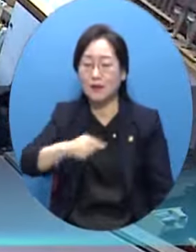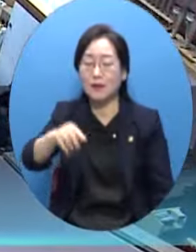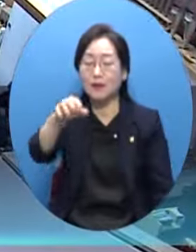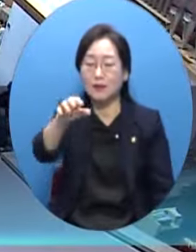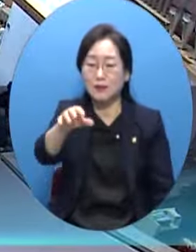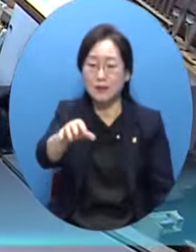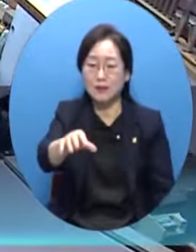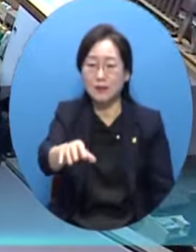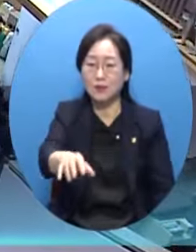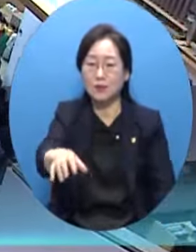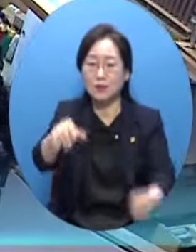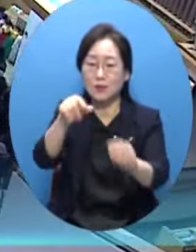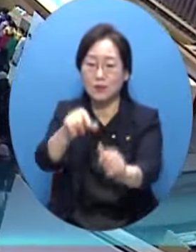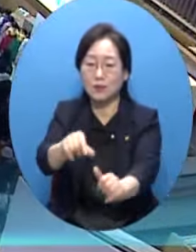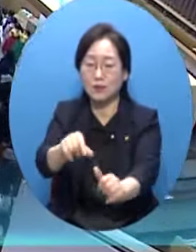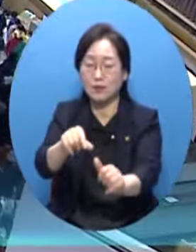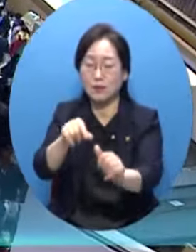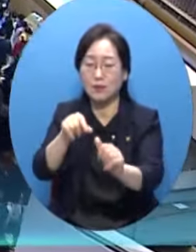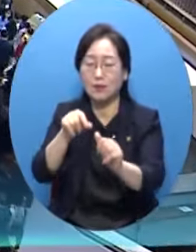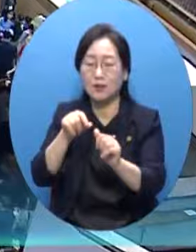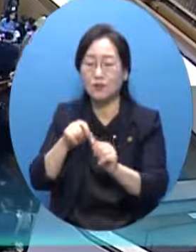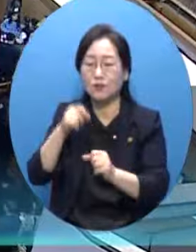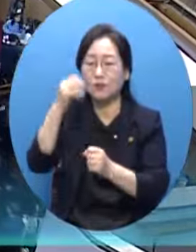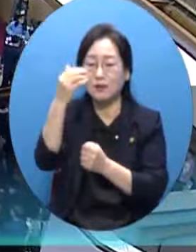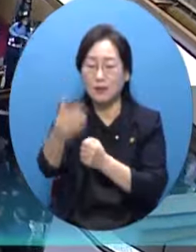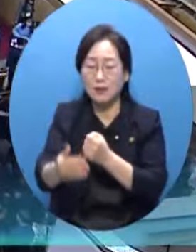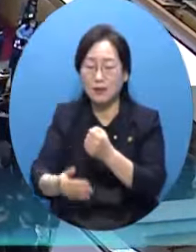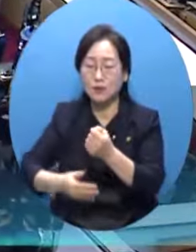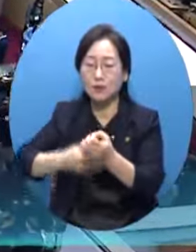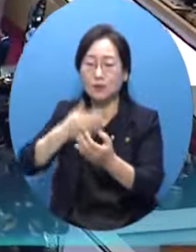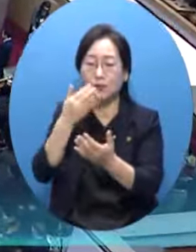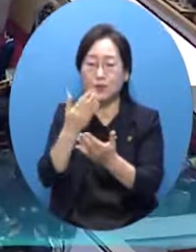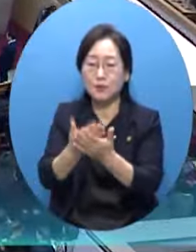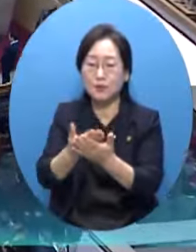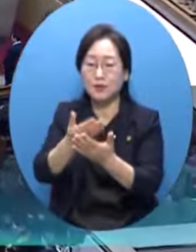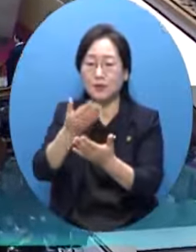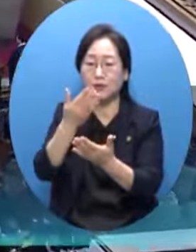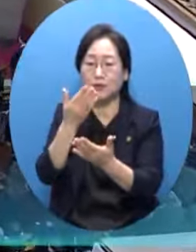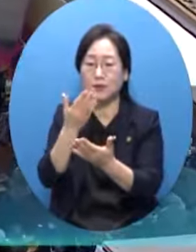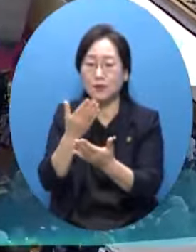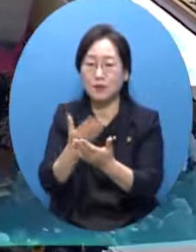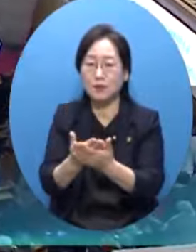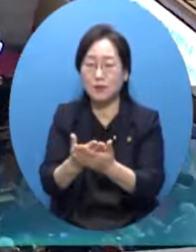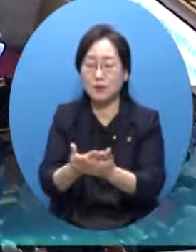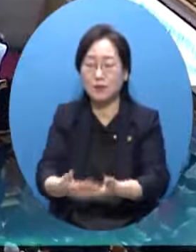들게 하시고 악에서 구원하소서.